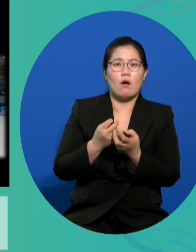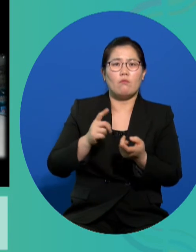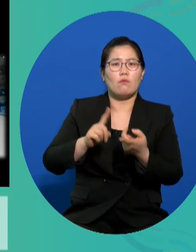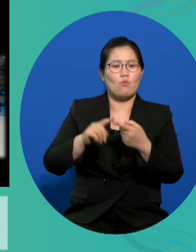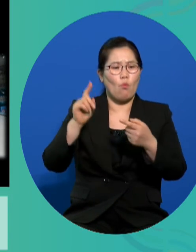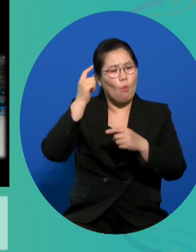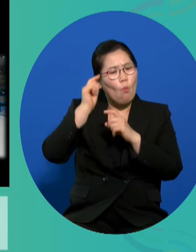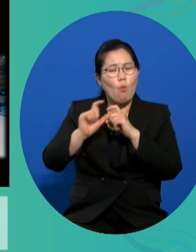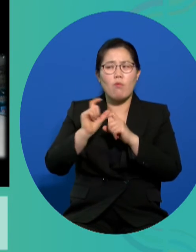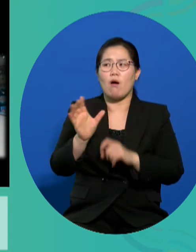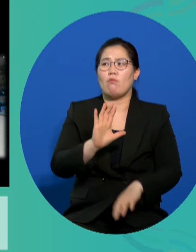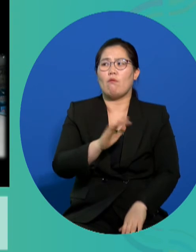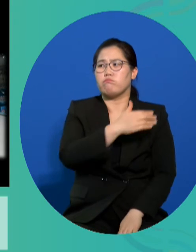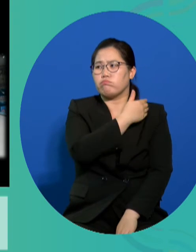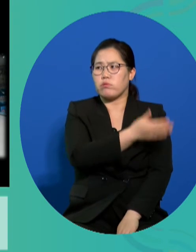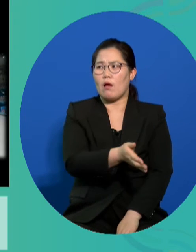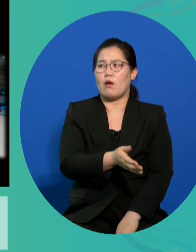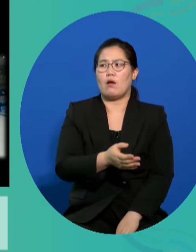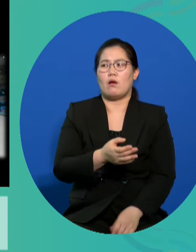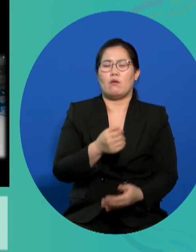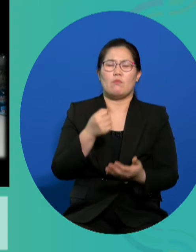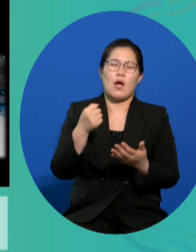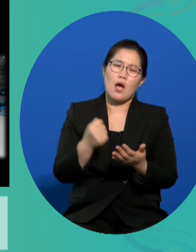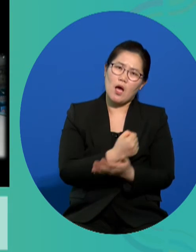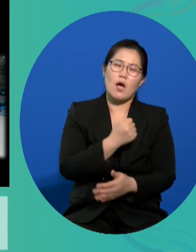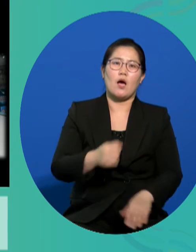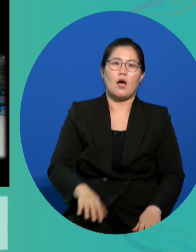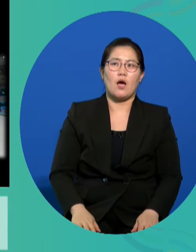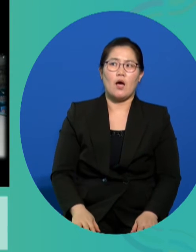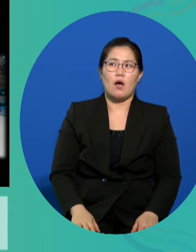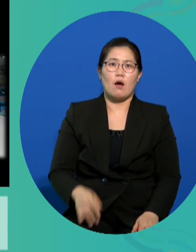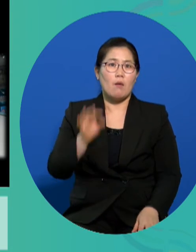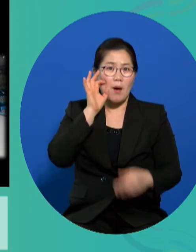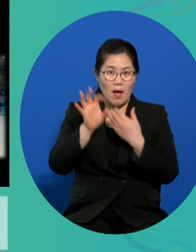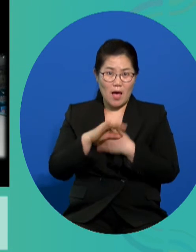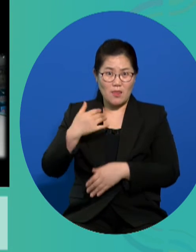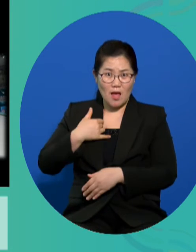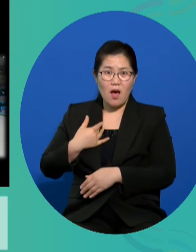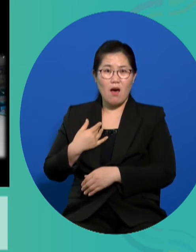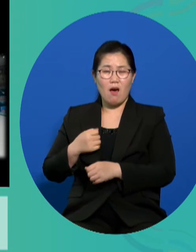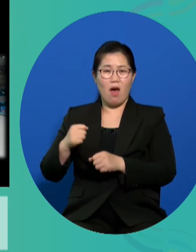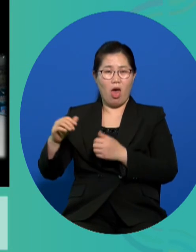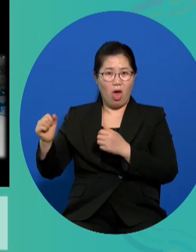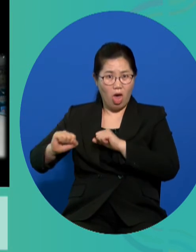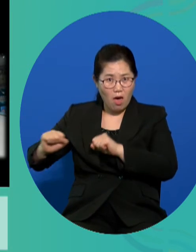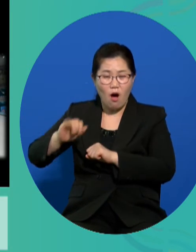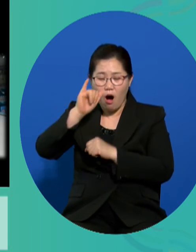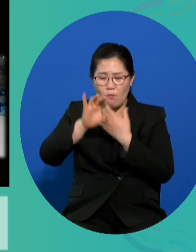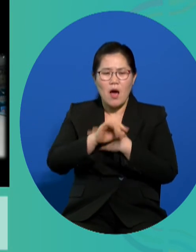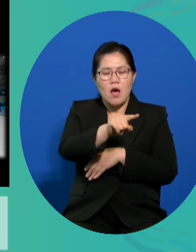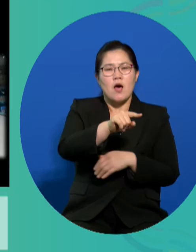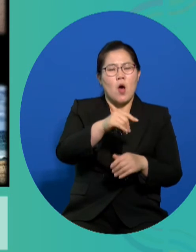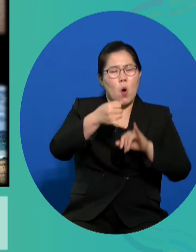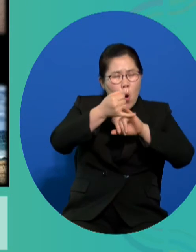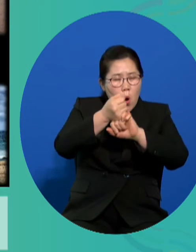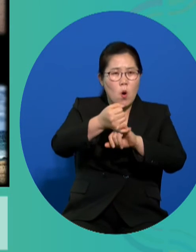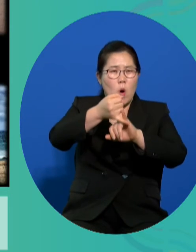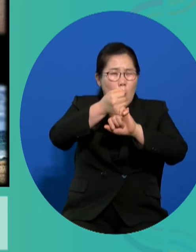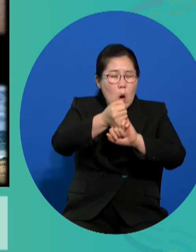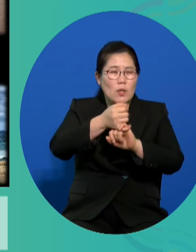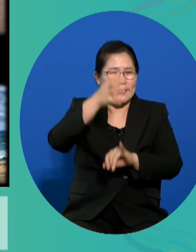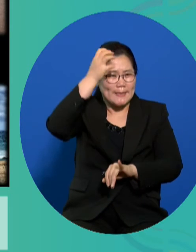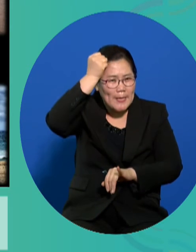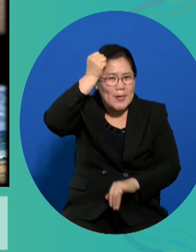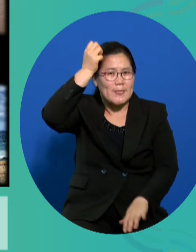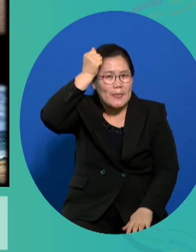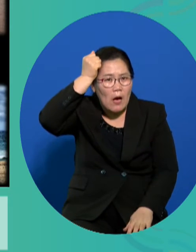아픕니다, 개인적으로. 제가 진짜 그런 위치에 있으면 아마 뭐라도 만들었을 거예요, 아마. 실질적으로 어떤 가치를 이분을 위해서. 이게